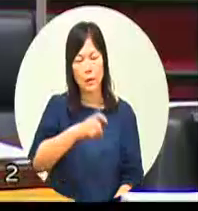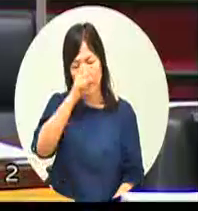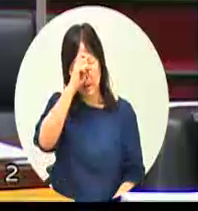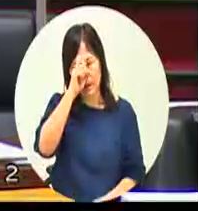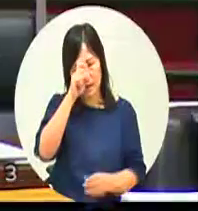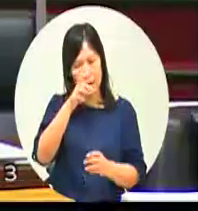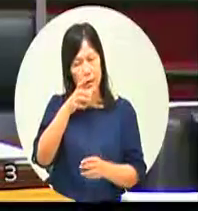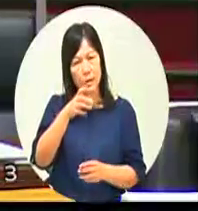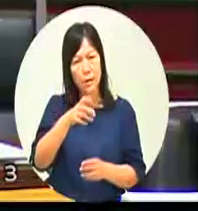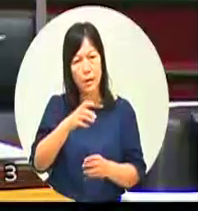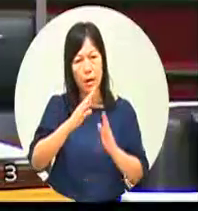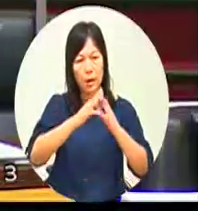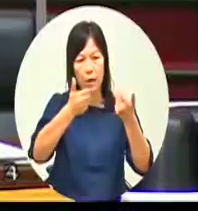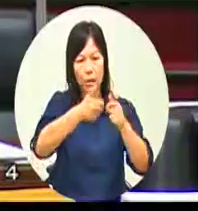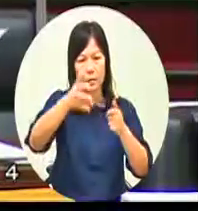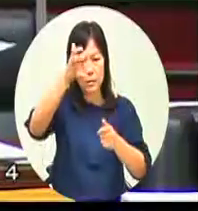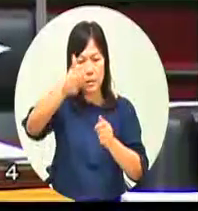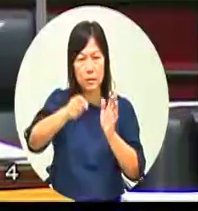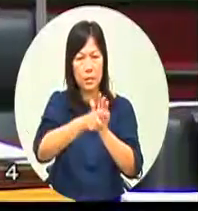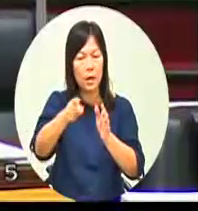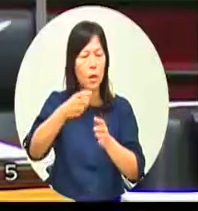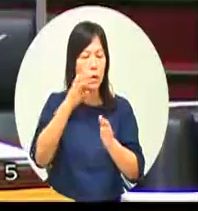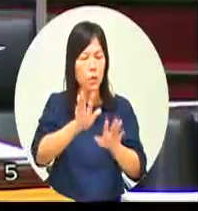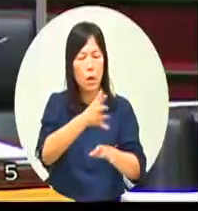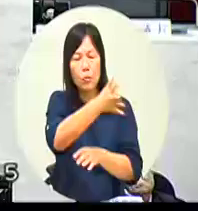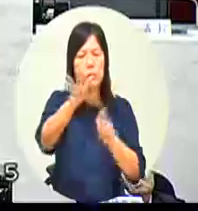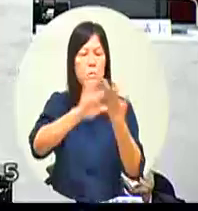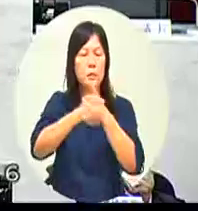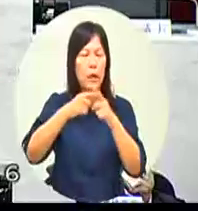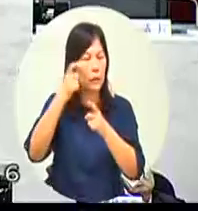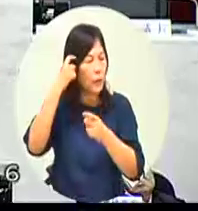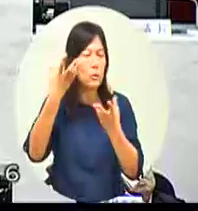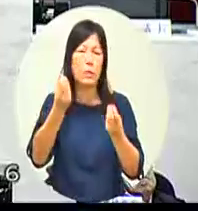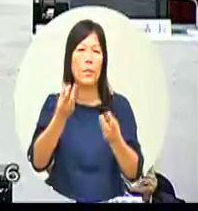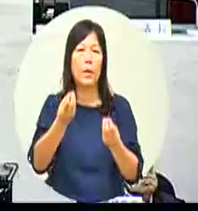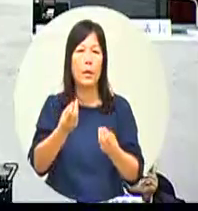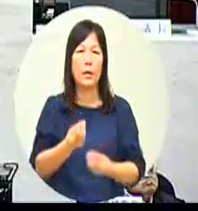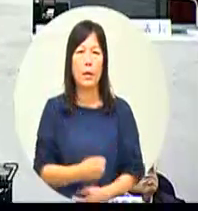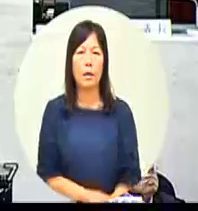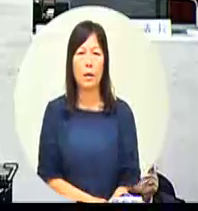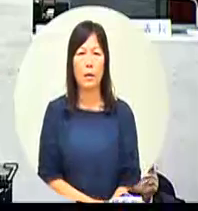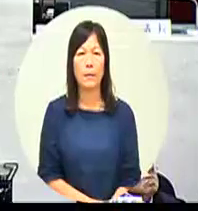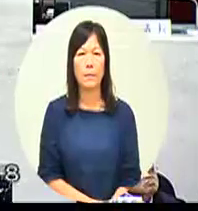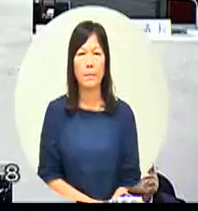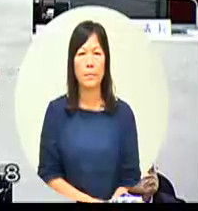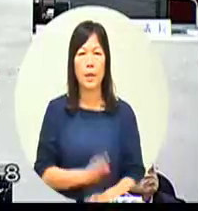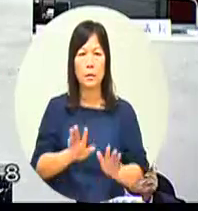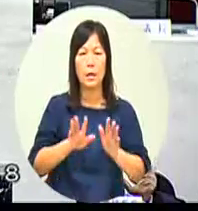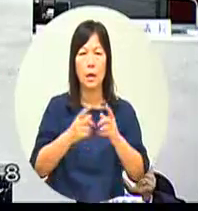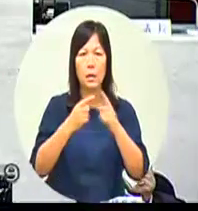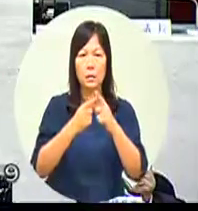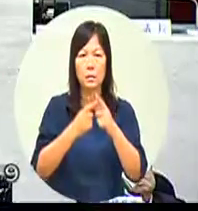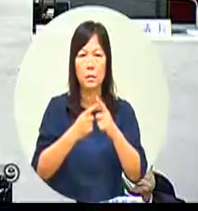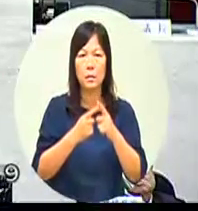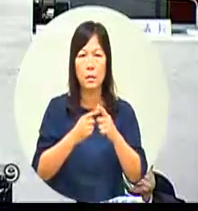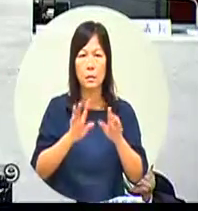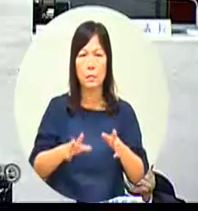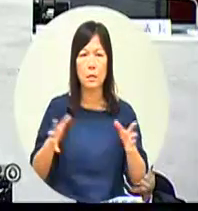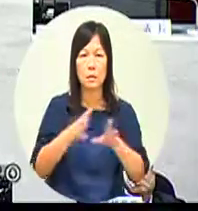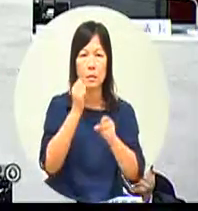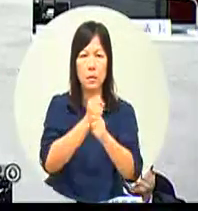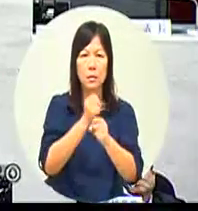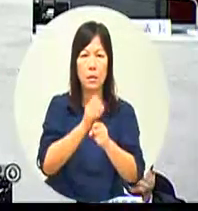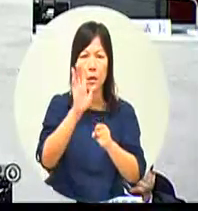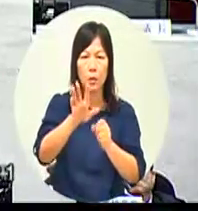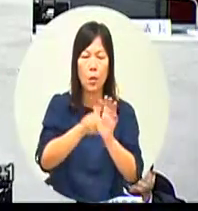有 才试一下 办法问其他同仁的意见哈，因为我们的现场同仁意见同仁